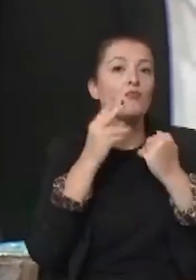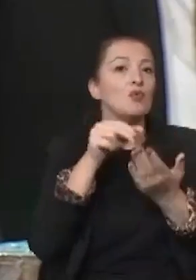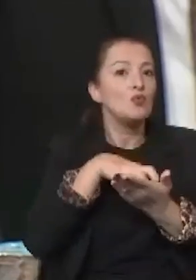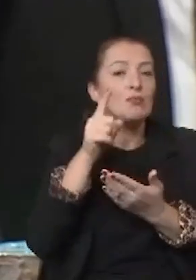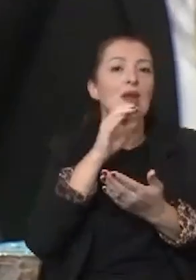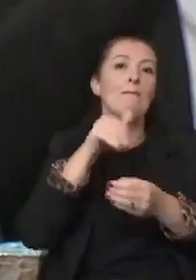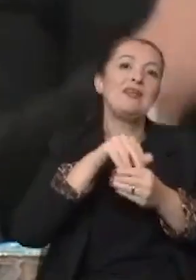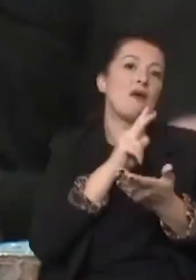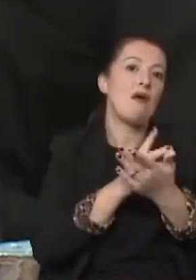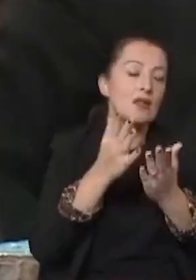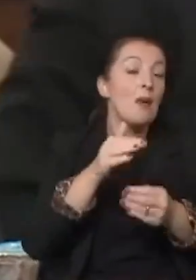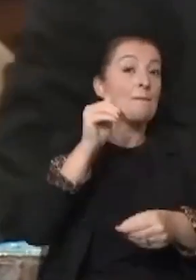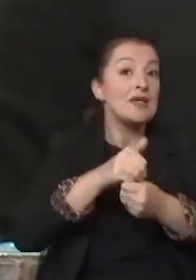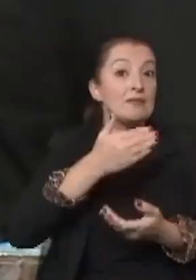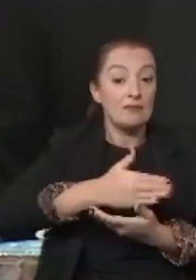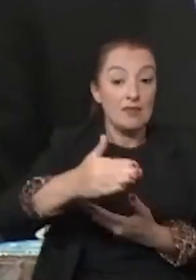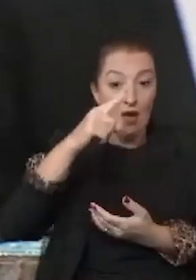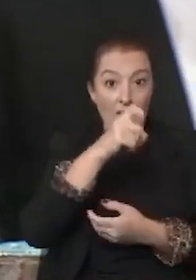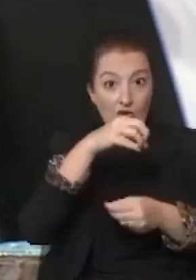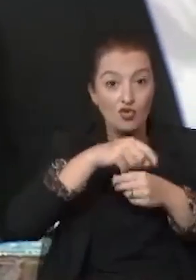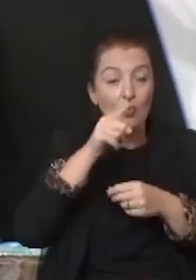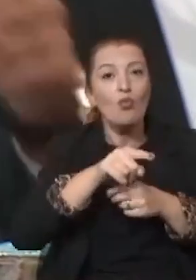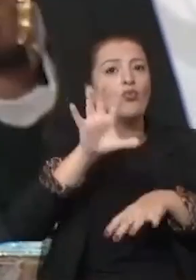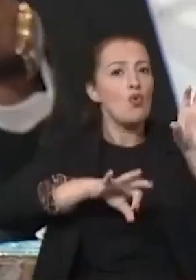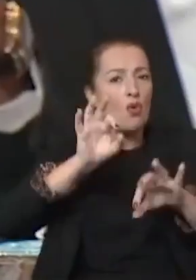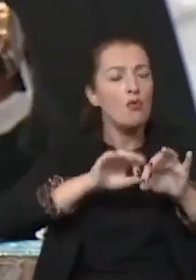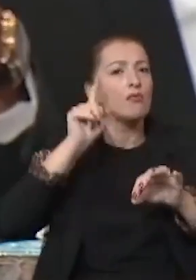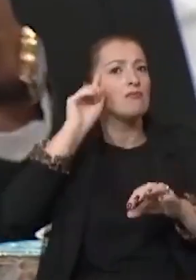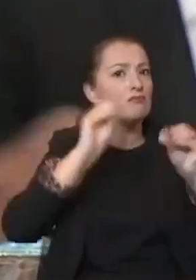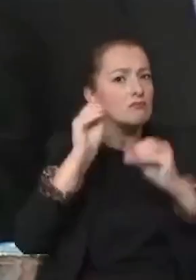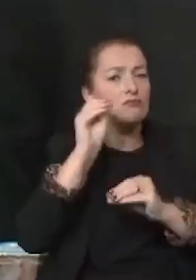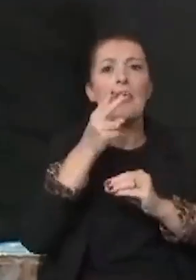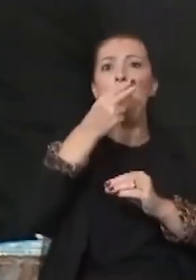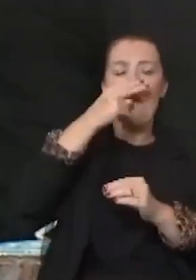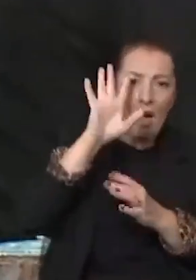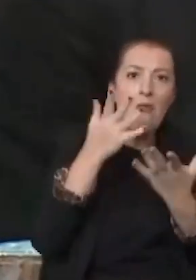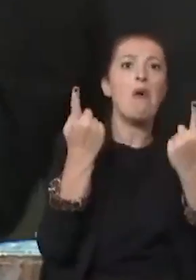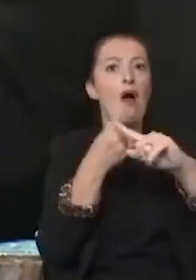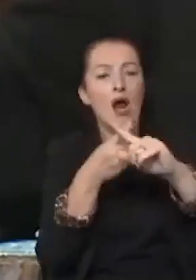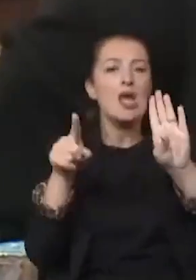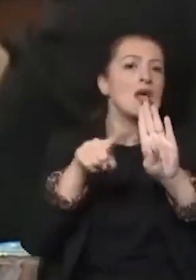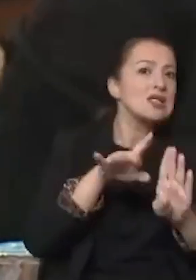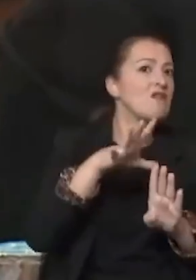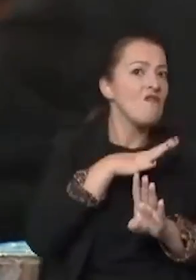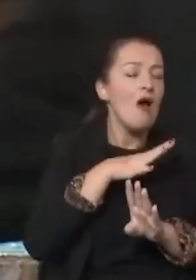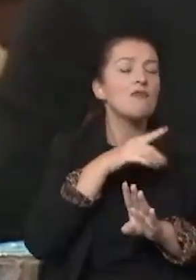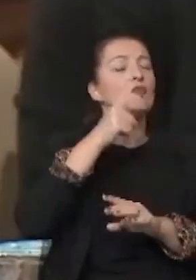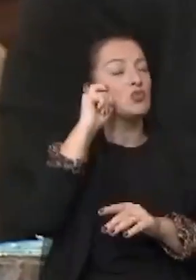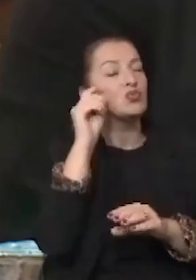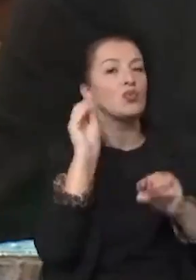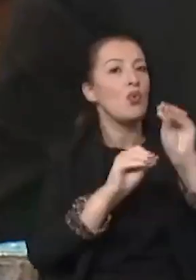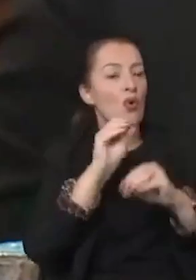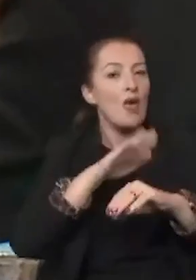meclis kararıdır. Meclisimiz önümüzdeki ay içerisinde bunu değerlendirir. Eleştirecek yanı varsa bu konu dahil olmak üzere eleştirisini yapar.